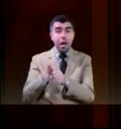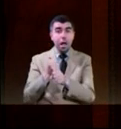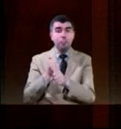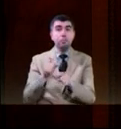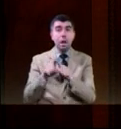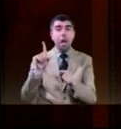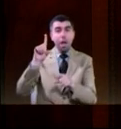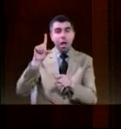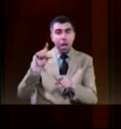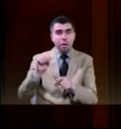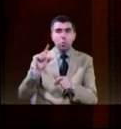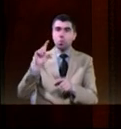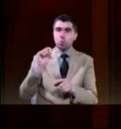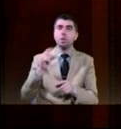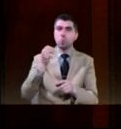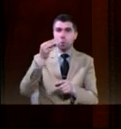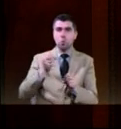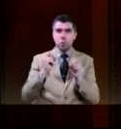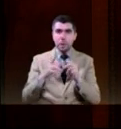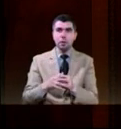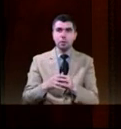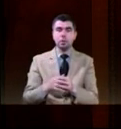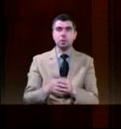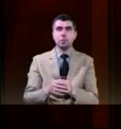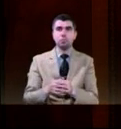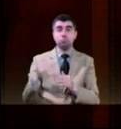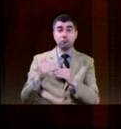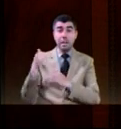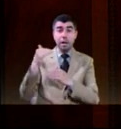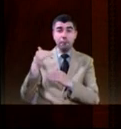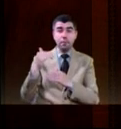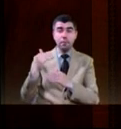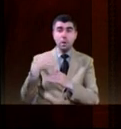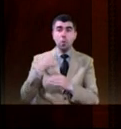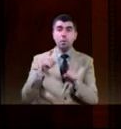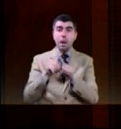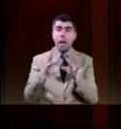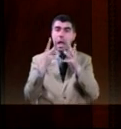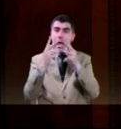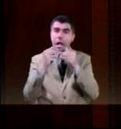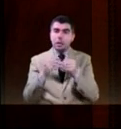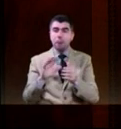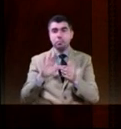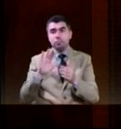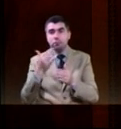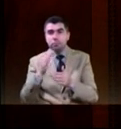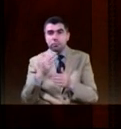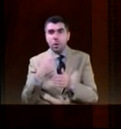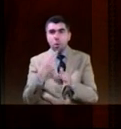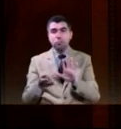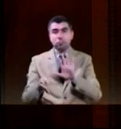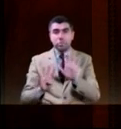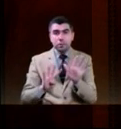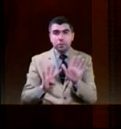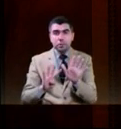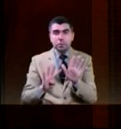ديك الساعات غادي ينقصلو واحد شويه. هذا صحيح، ولكن ماشي بزاف. انا باقي كنذكر الحسابات مزيان، حوالي ذاك اللي كان غياخذ 9000